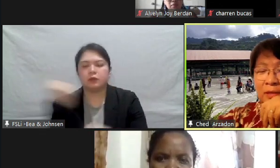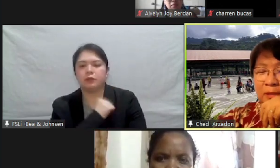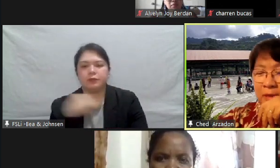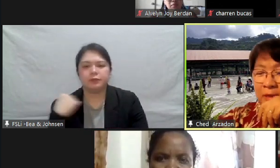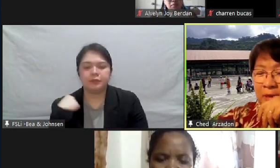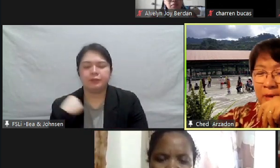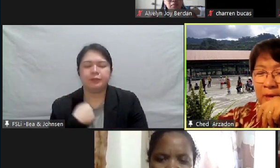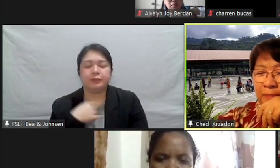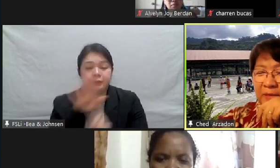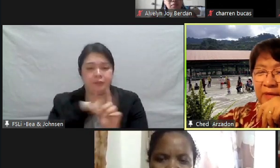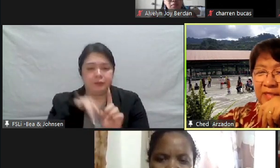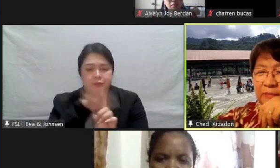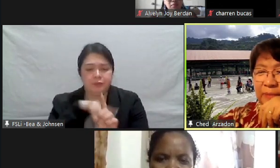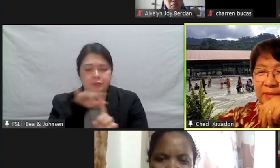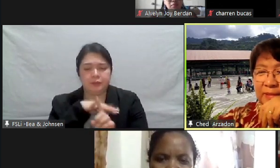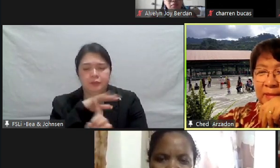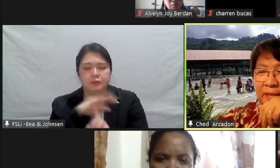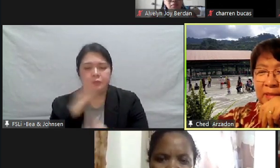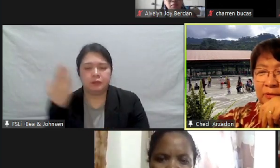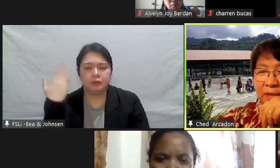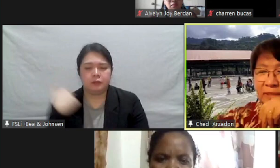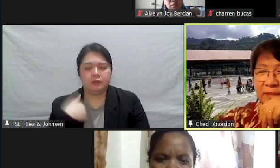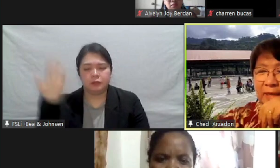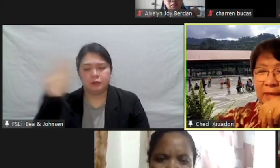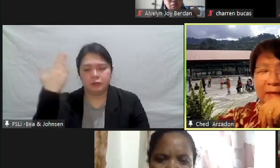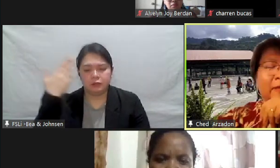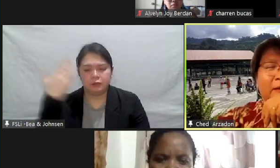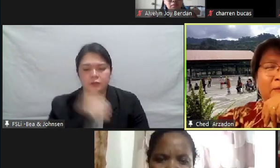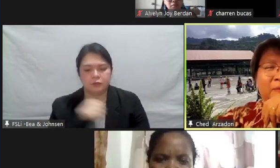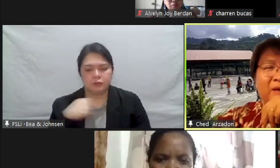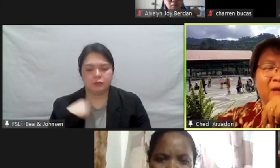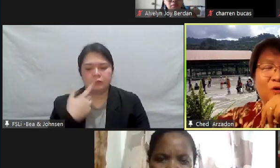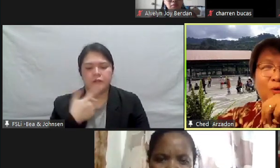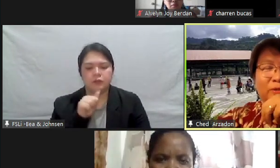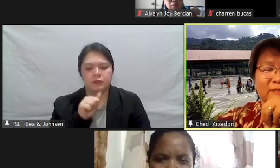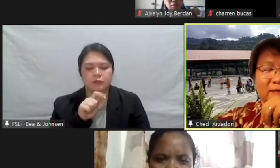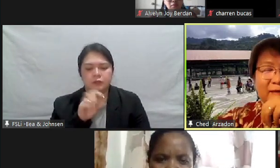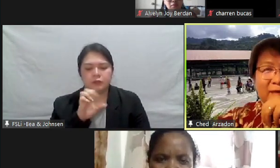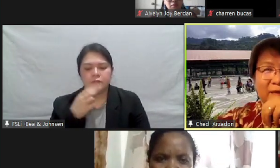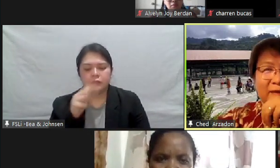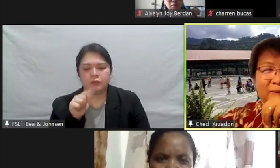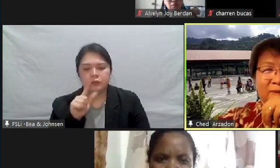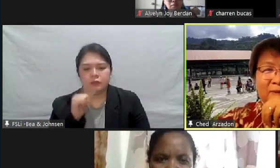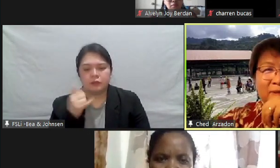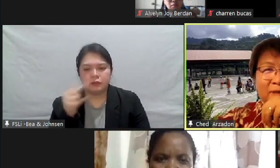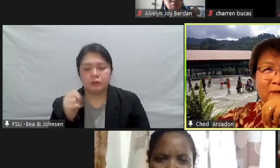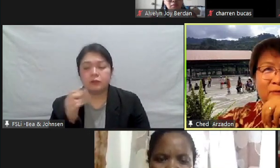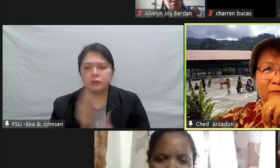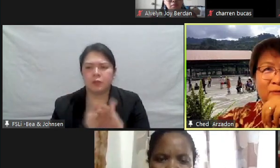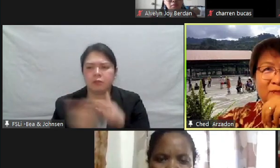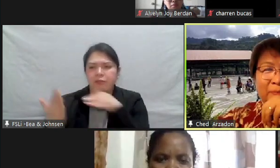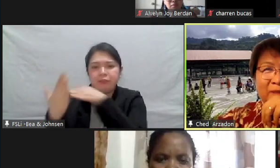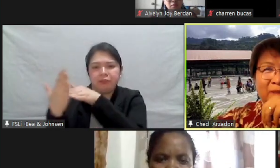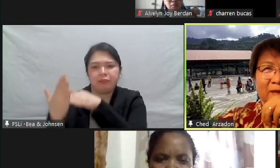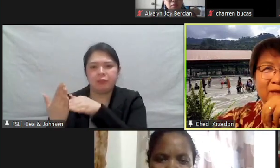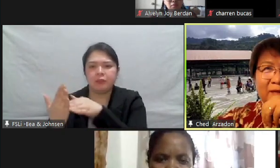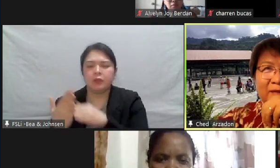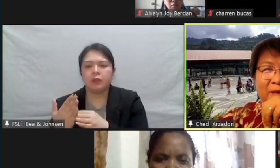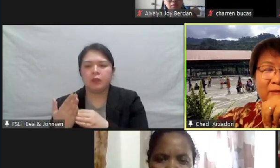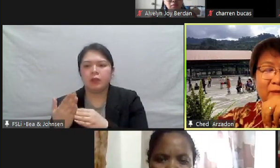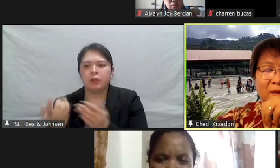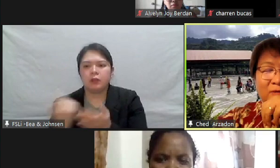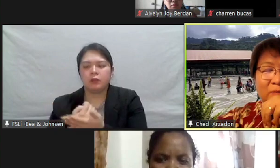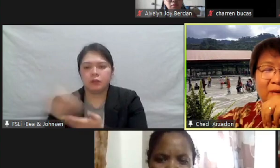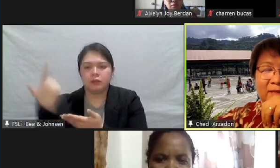nung nag-privilege speech si Senator Gatchalian, may mga kumontra sa kanya, no? Tukol sa pagtanggal ng